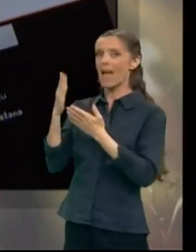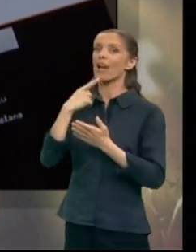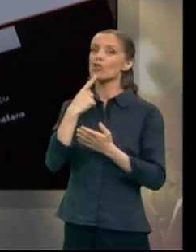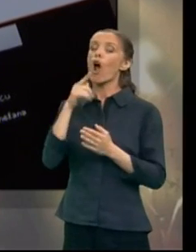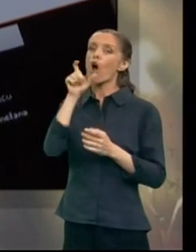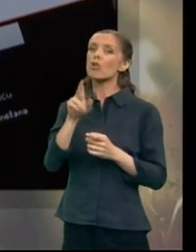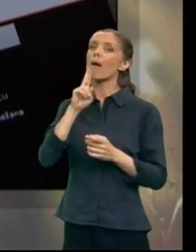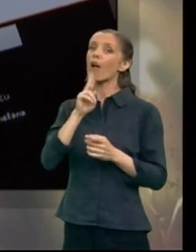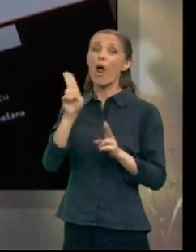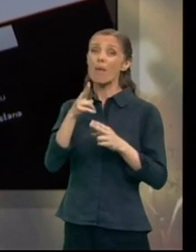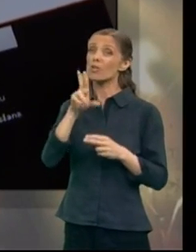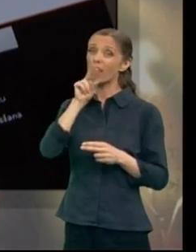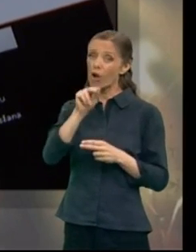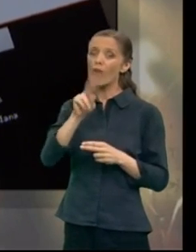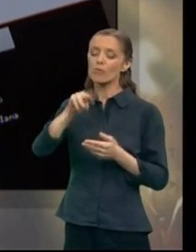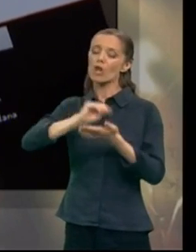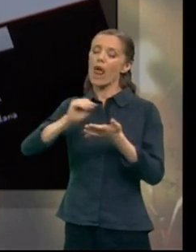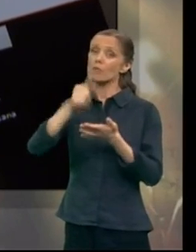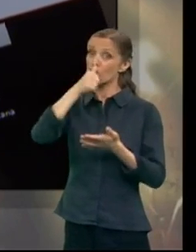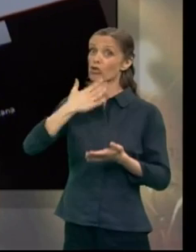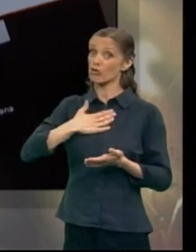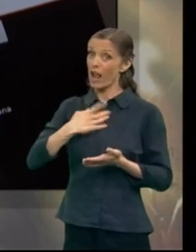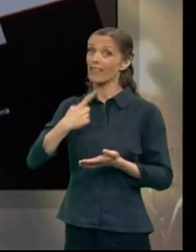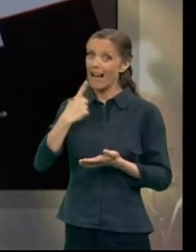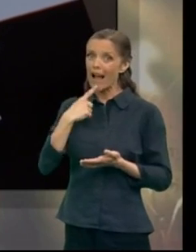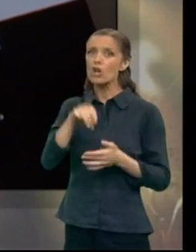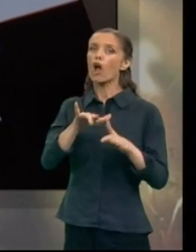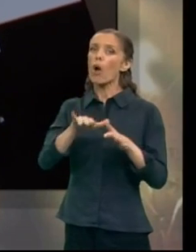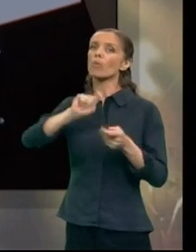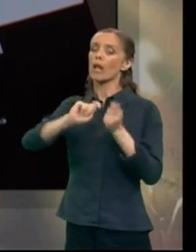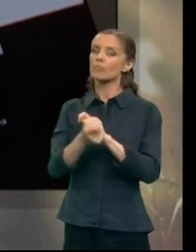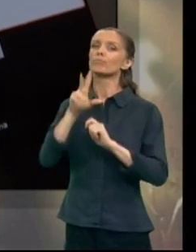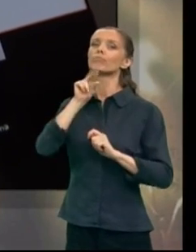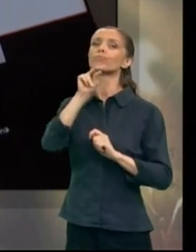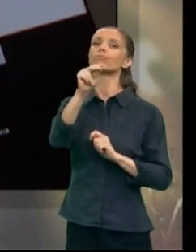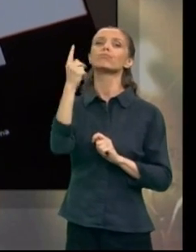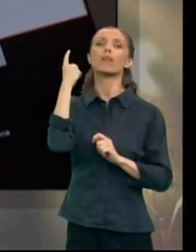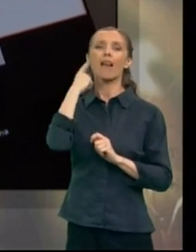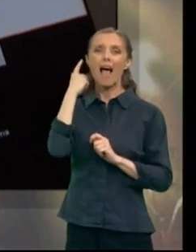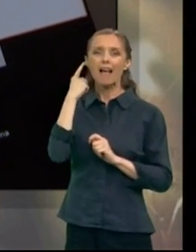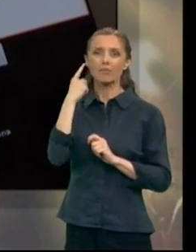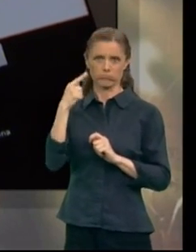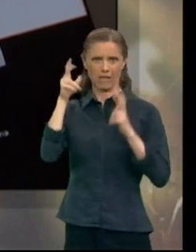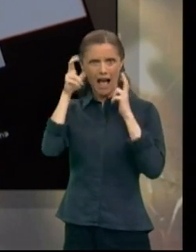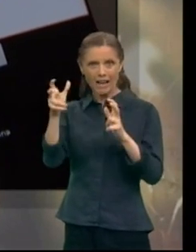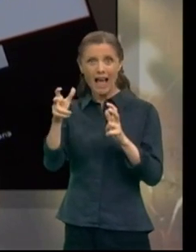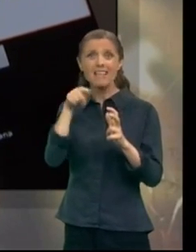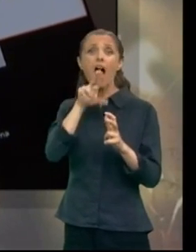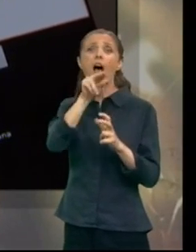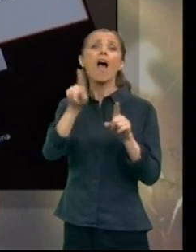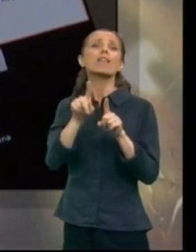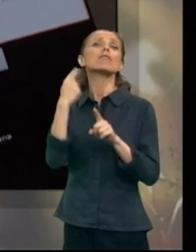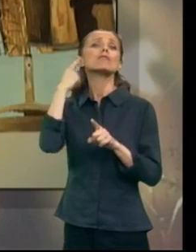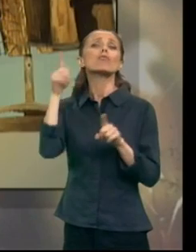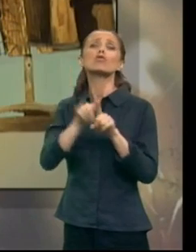može da napiše ono što želi da kaže i računar će to da pročita naglas sintetizovanim govorom koji zvuči kao pravi ljudski